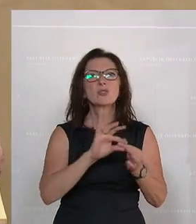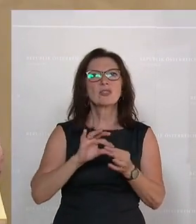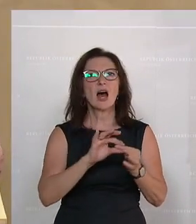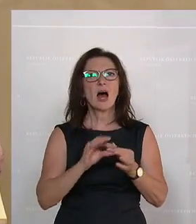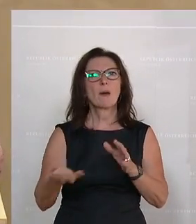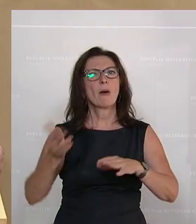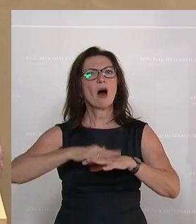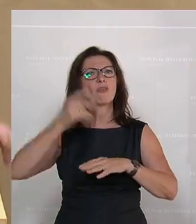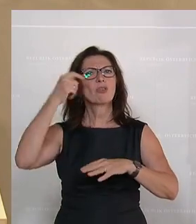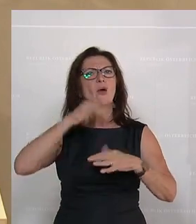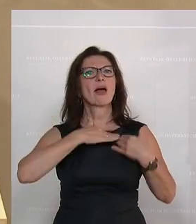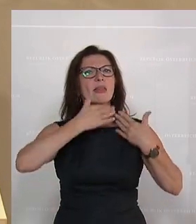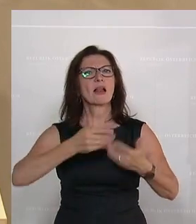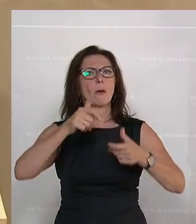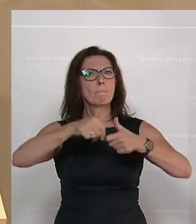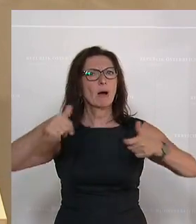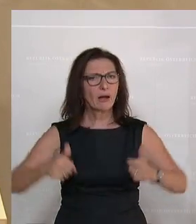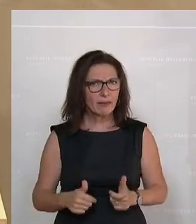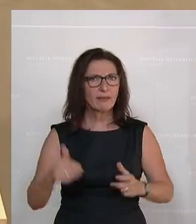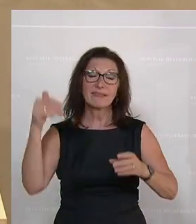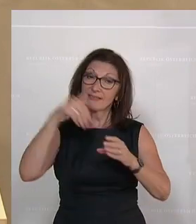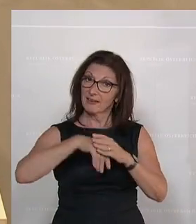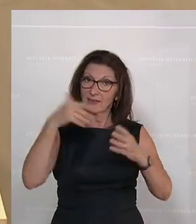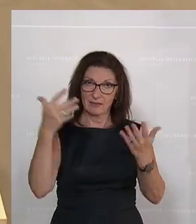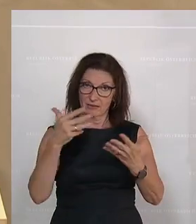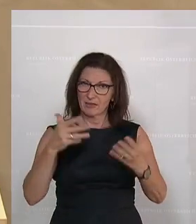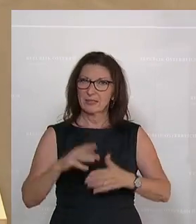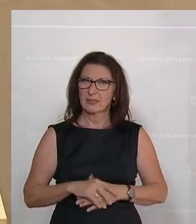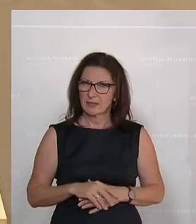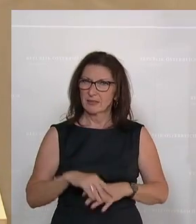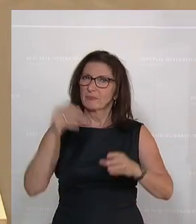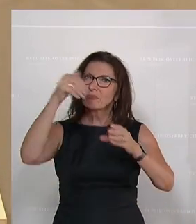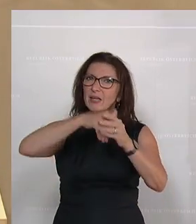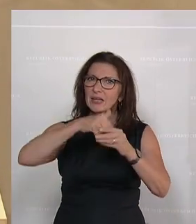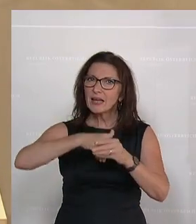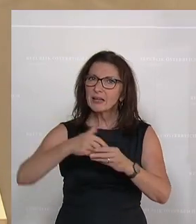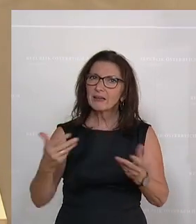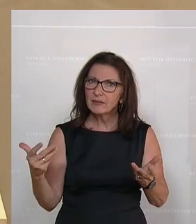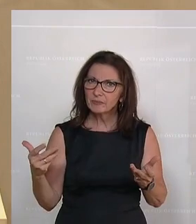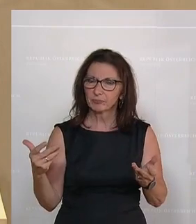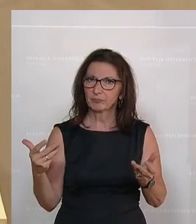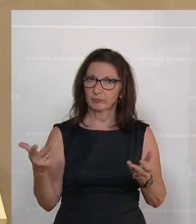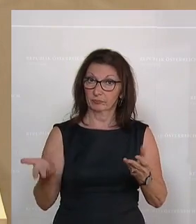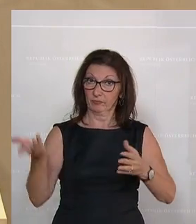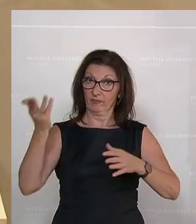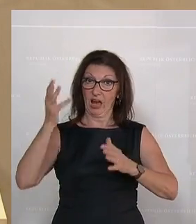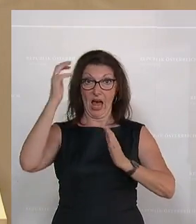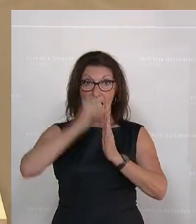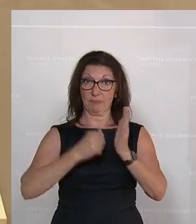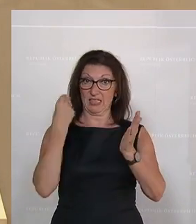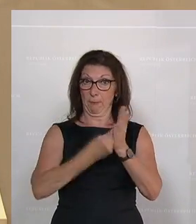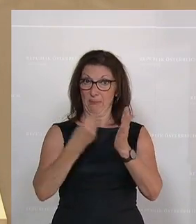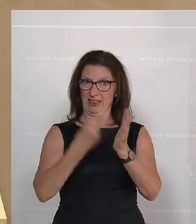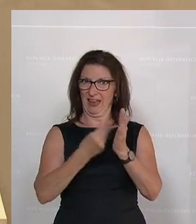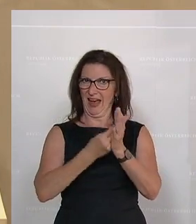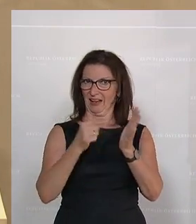leistungs paket worum geht es darin da geht es darum dass der teuerungsschub betrag den für